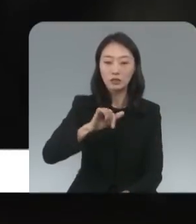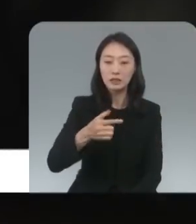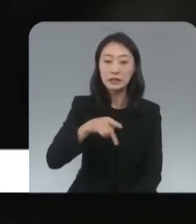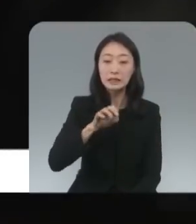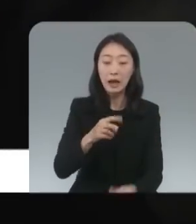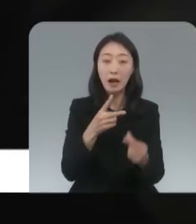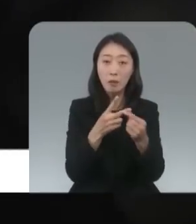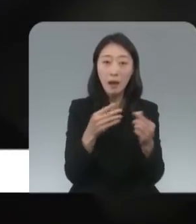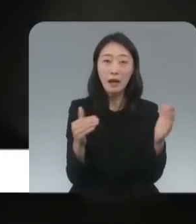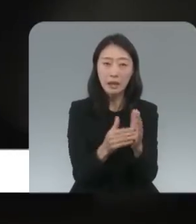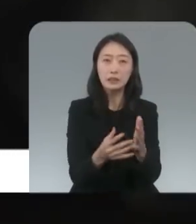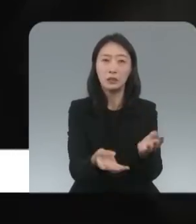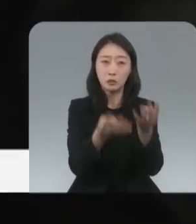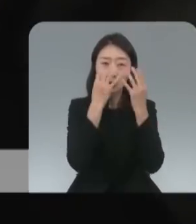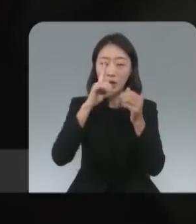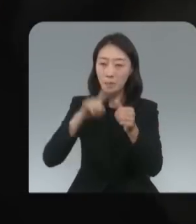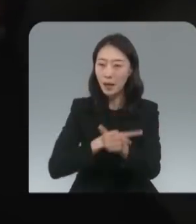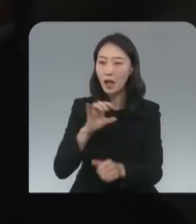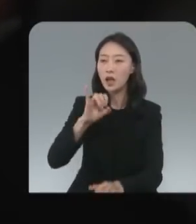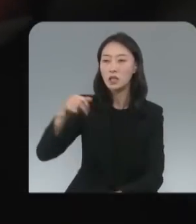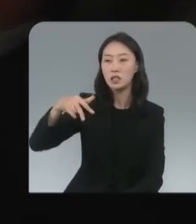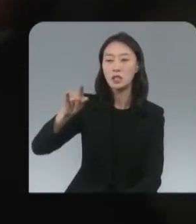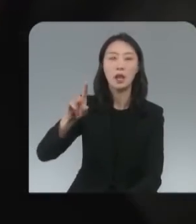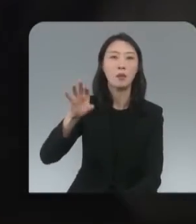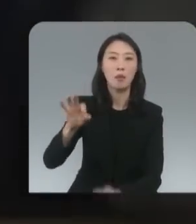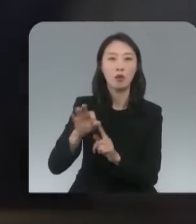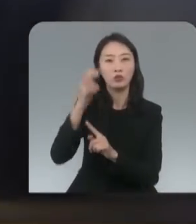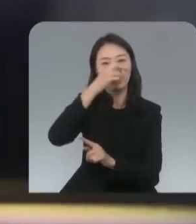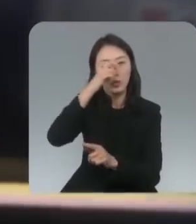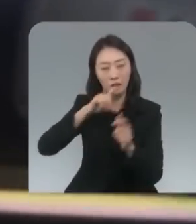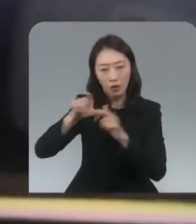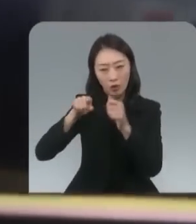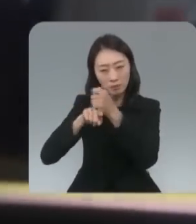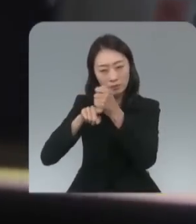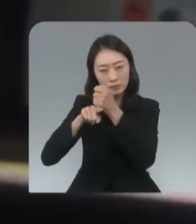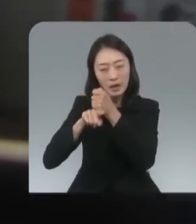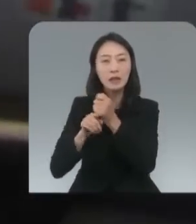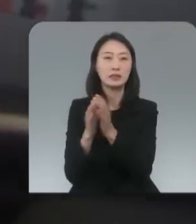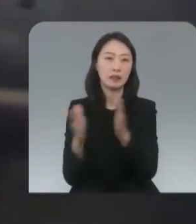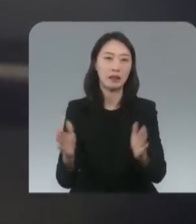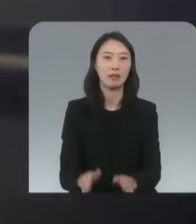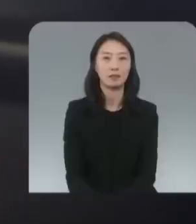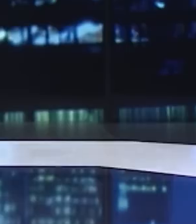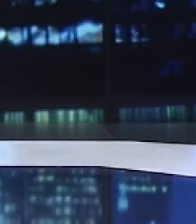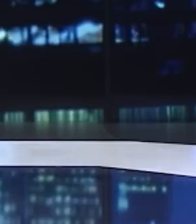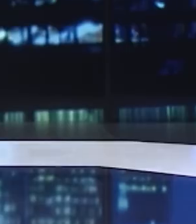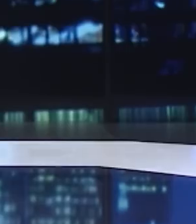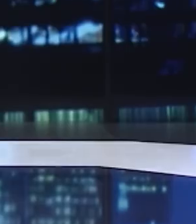검찰의 수사도 탄력이 붙을 전망입니다. KBS 뉴스 지형철입니다.